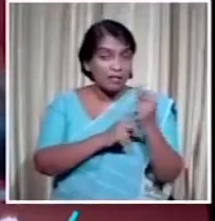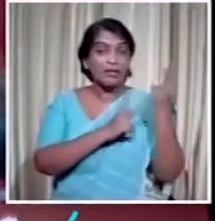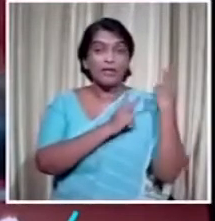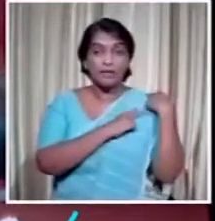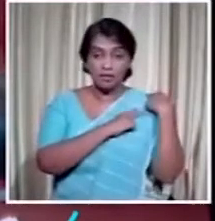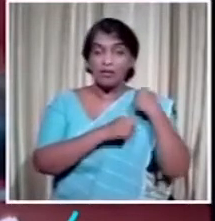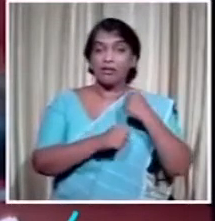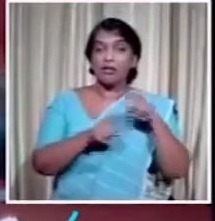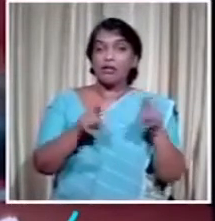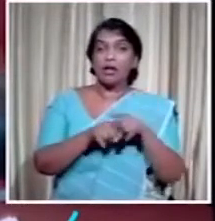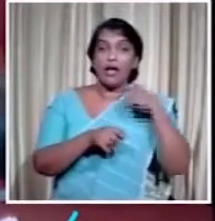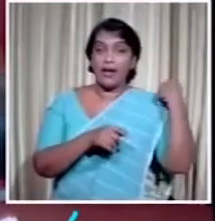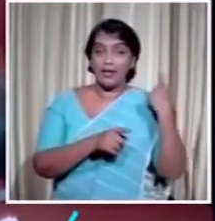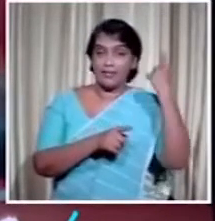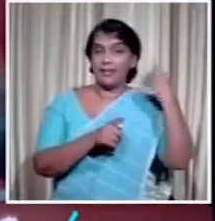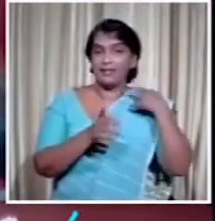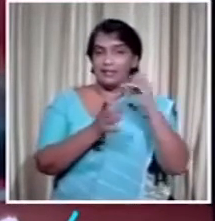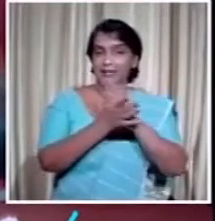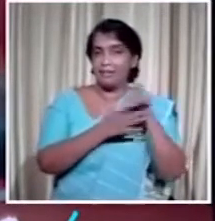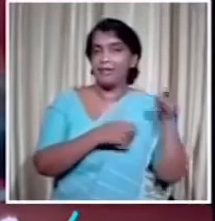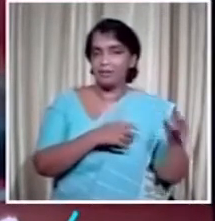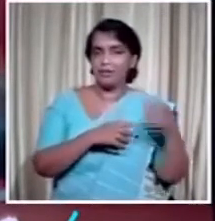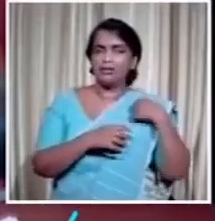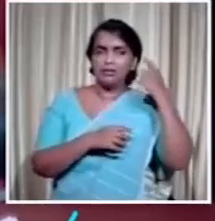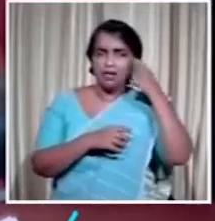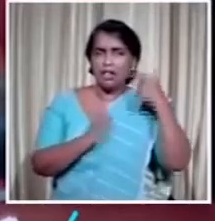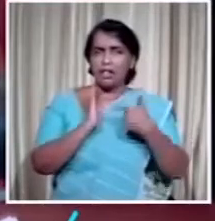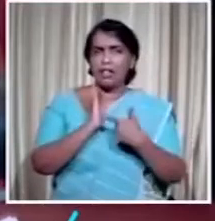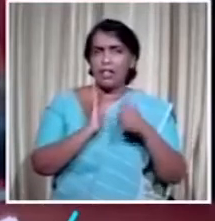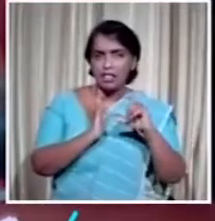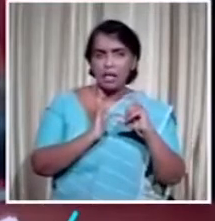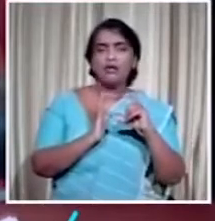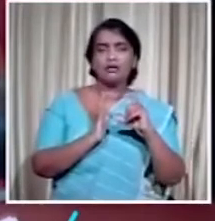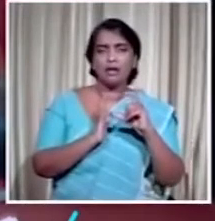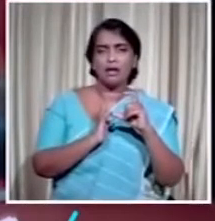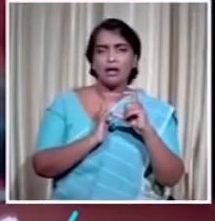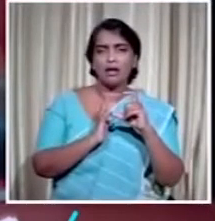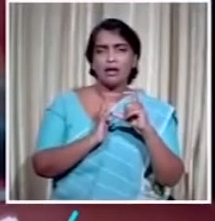රාජ්‍ය අමාත්‍යවරයාට චමර රාජපක්ෂ මැතිතුමා කටයුතු කරනවා. මා දන්නා විදිහට තාක්ෂණ අමාත්‍යවරයා